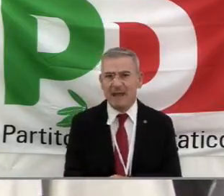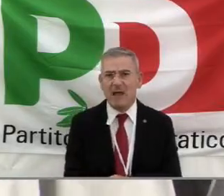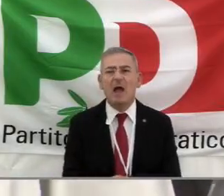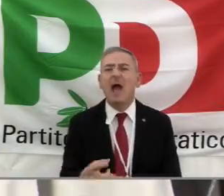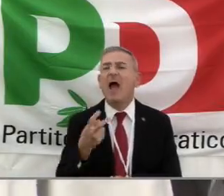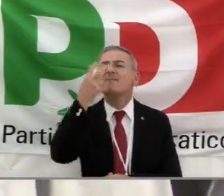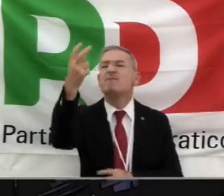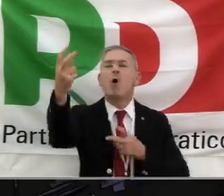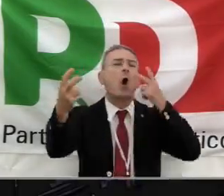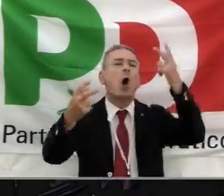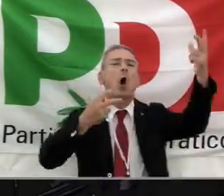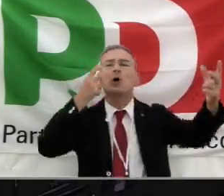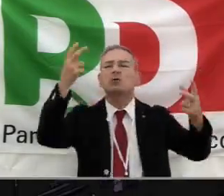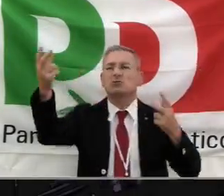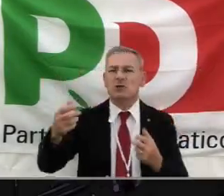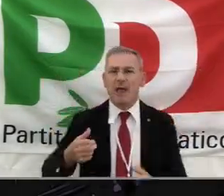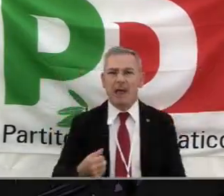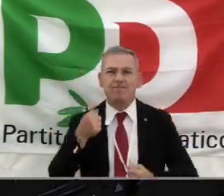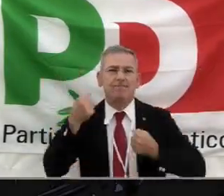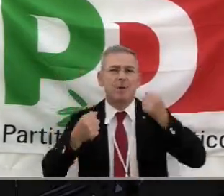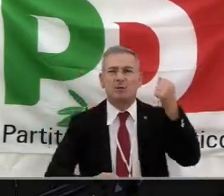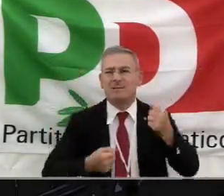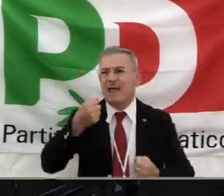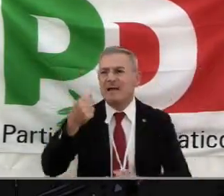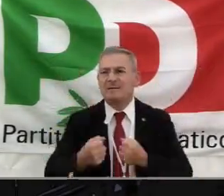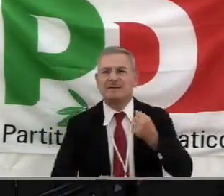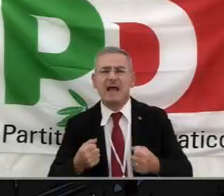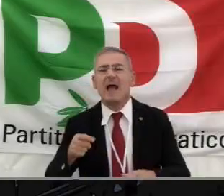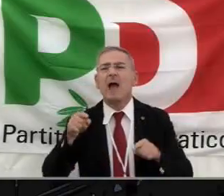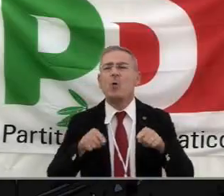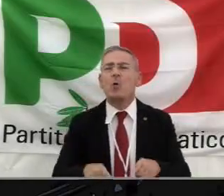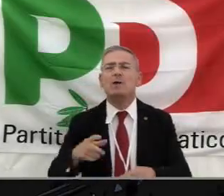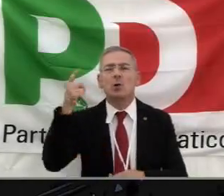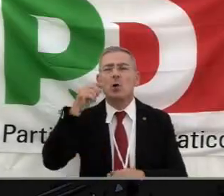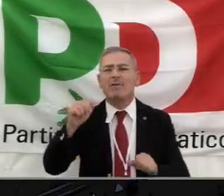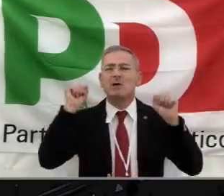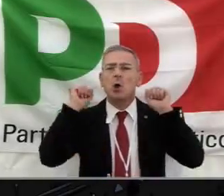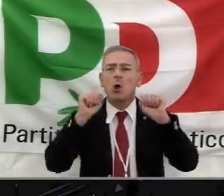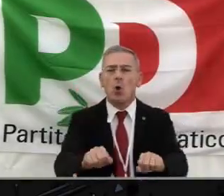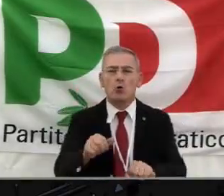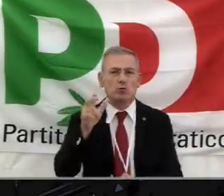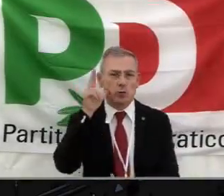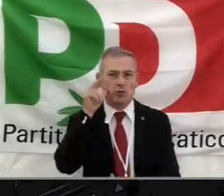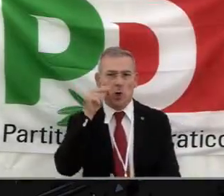alzate la voce, questo è un governo contro di voi.